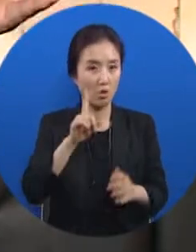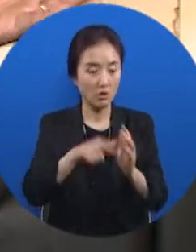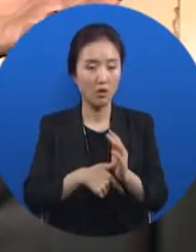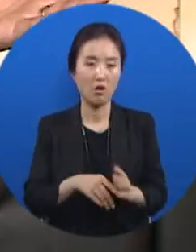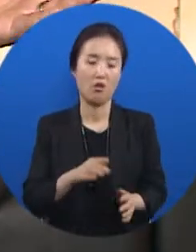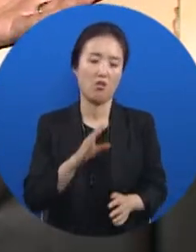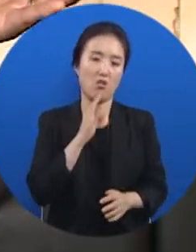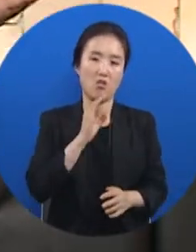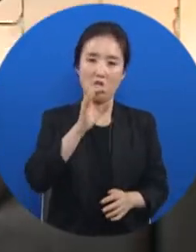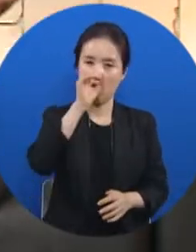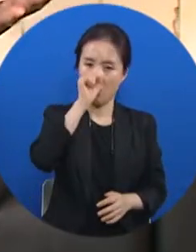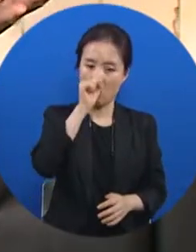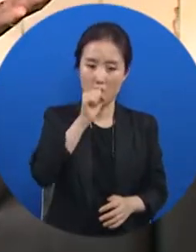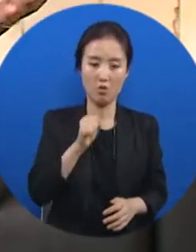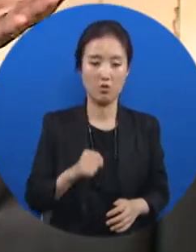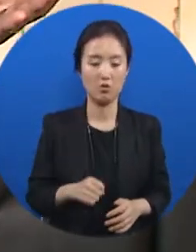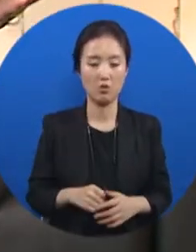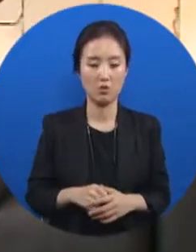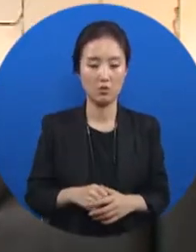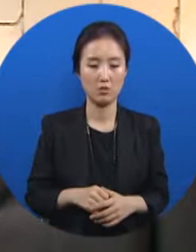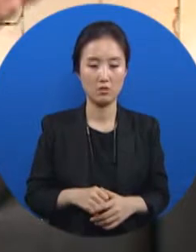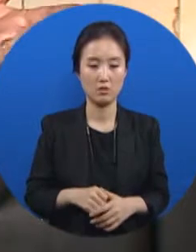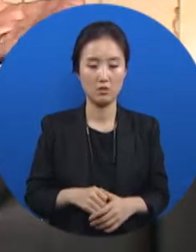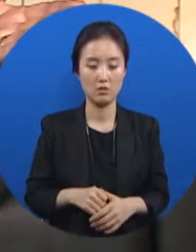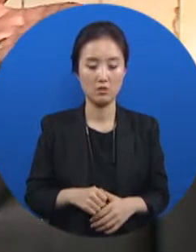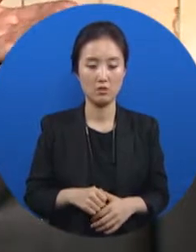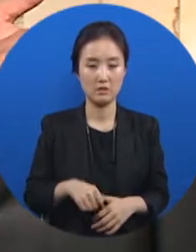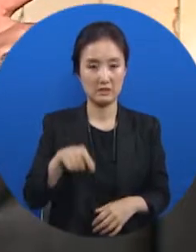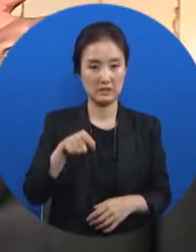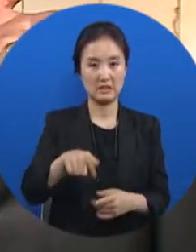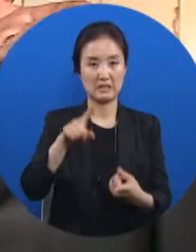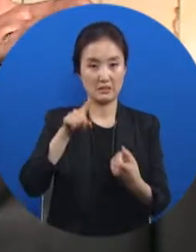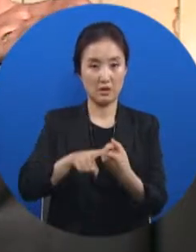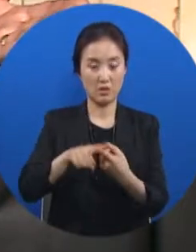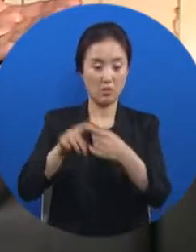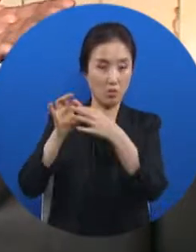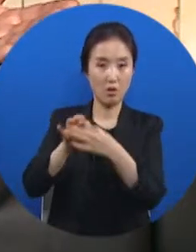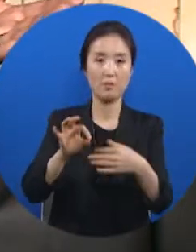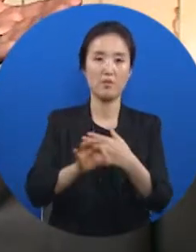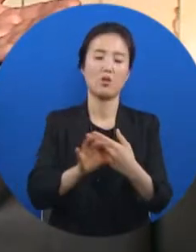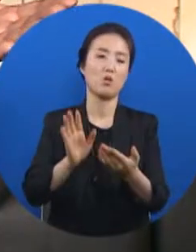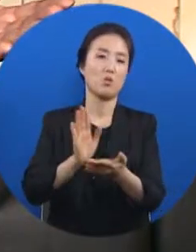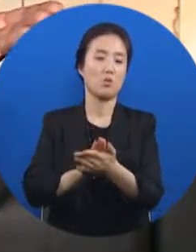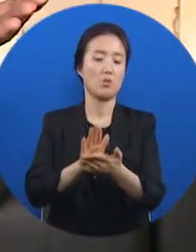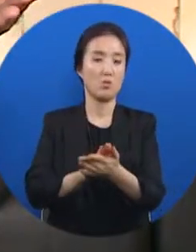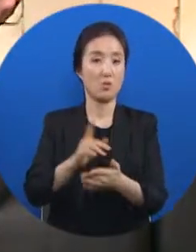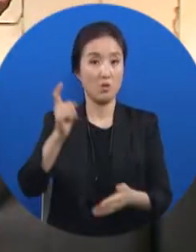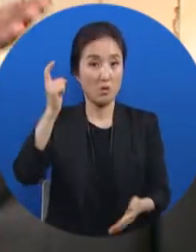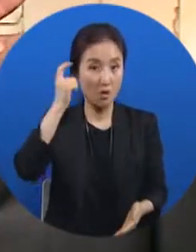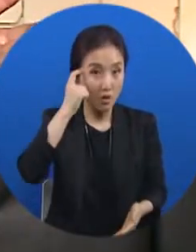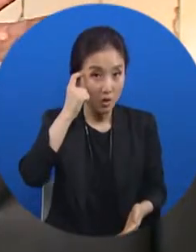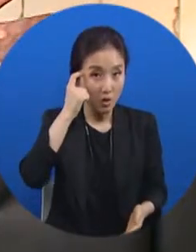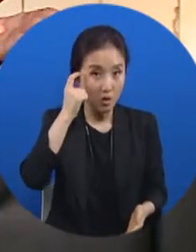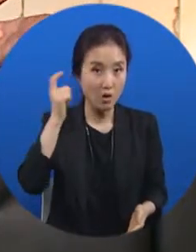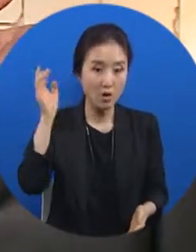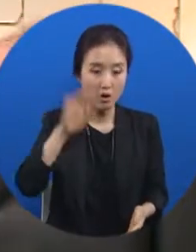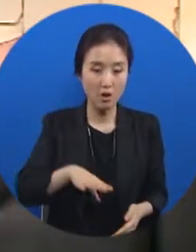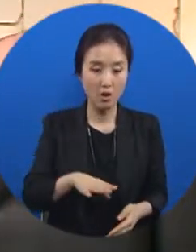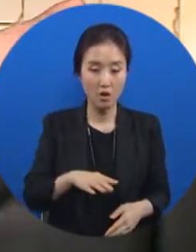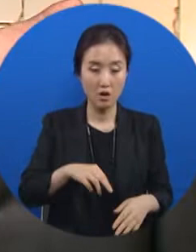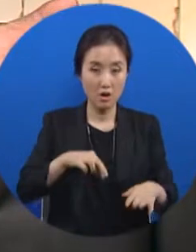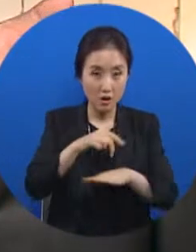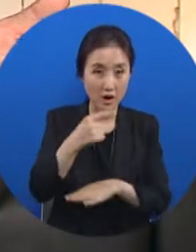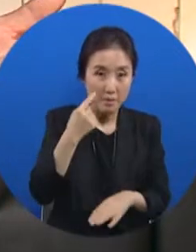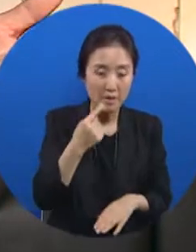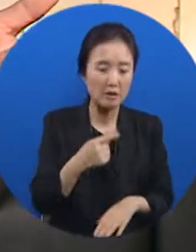와, 대단해. 야, 이 내용은 정말 이대로 가면 대박이야 라고 했는데 막상 접목을 해보면 안